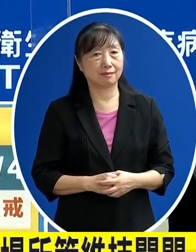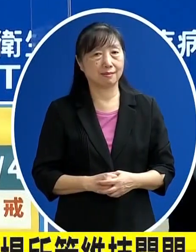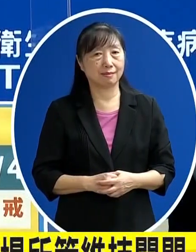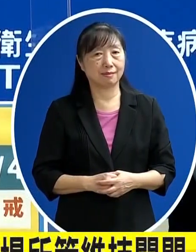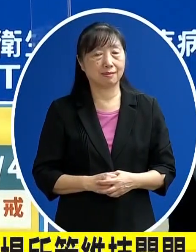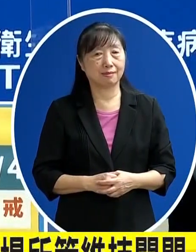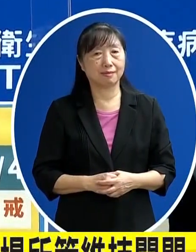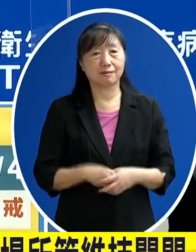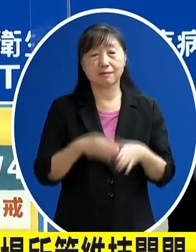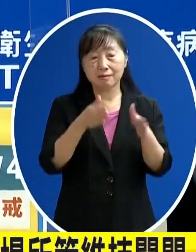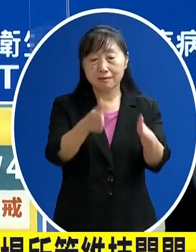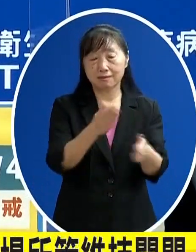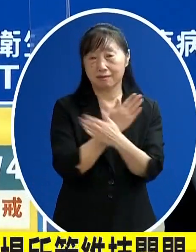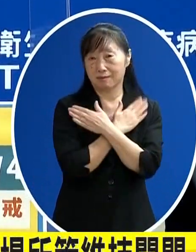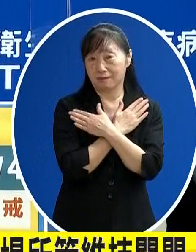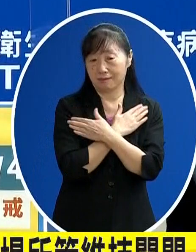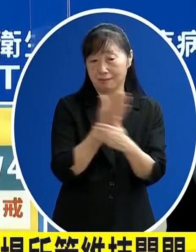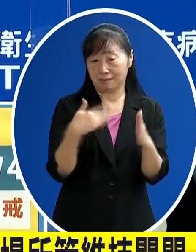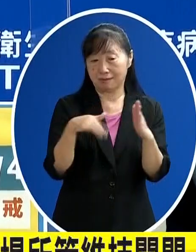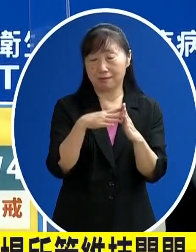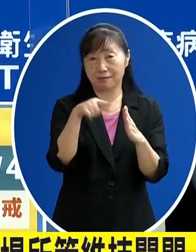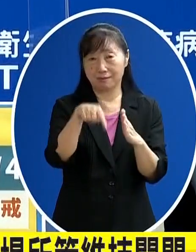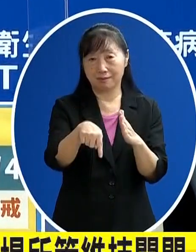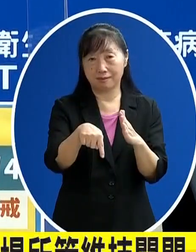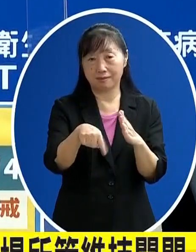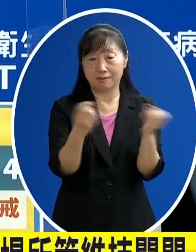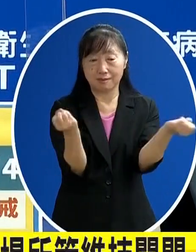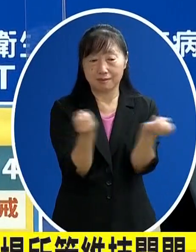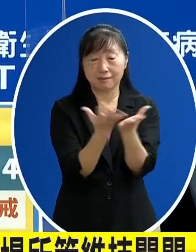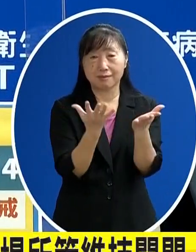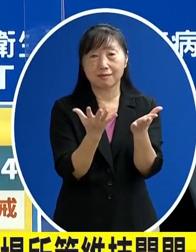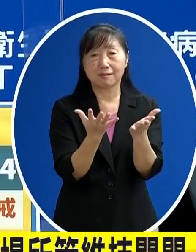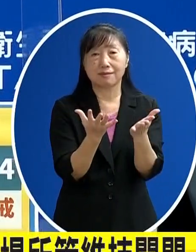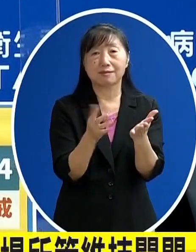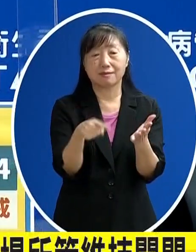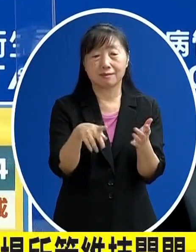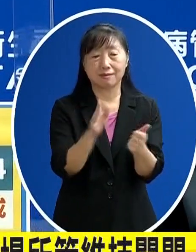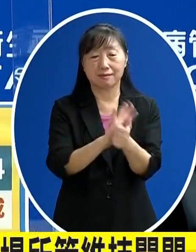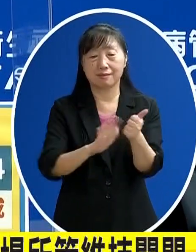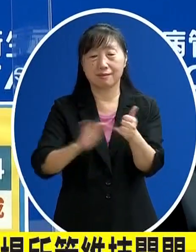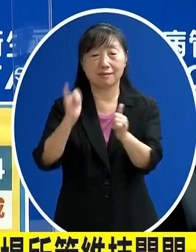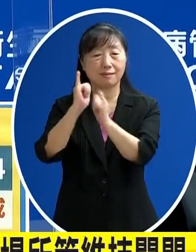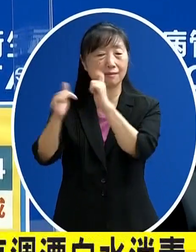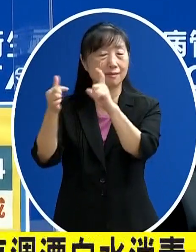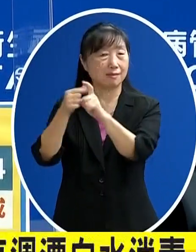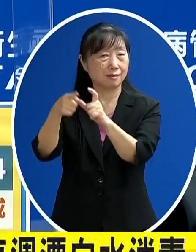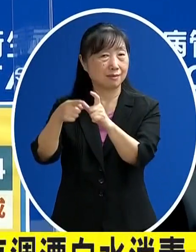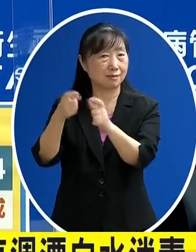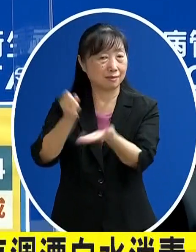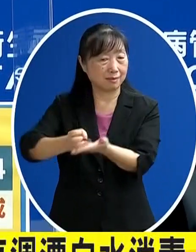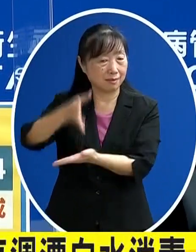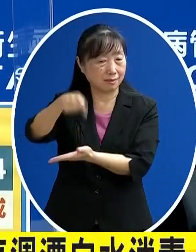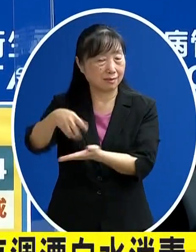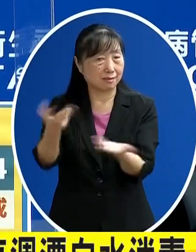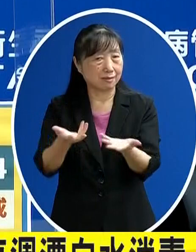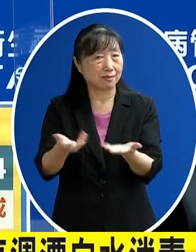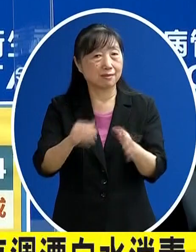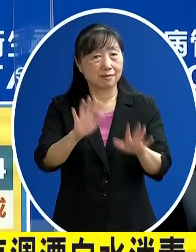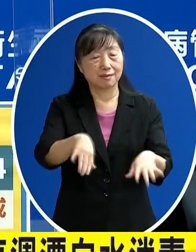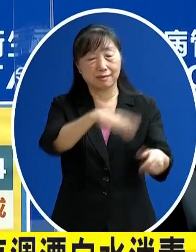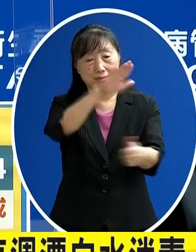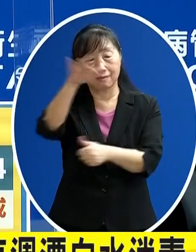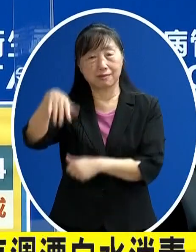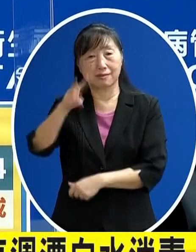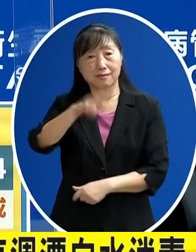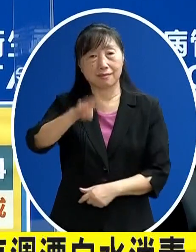好，那至于在幼儿园及这个幼儿园所引发所衍生的社区感染的事件，好，目前框列